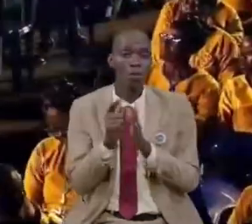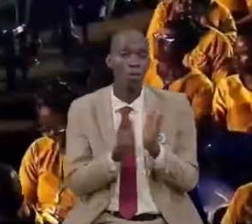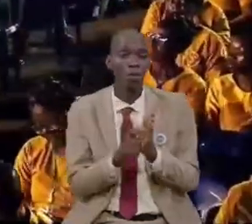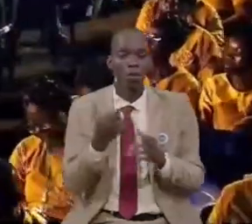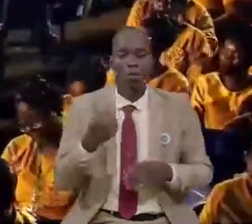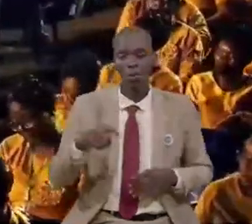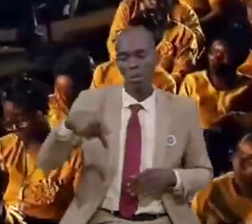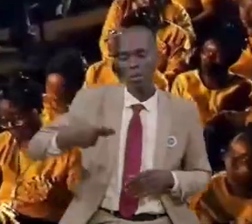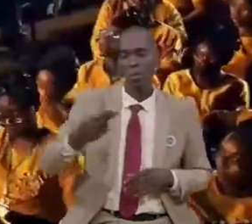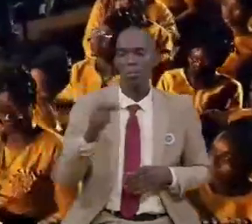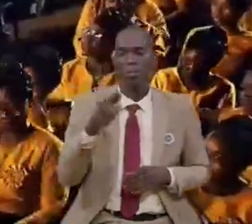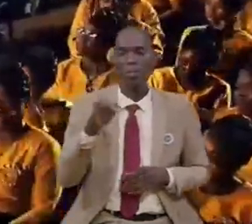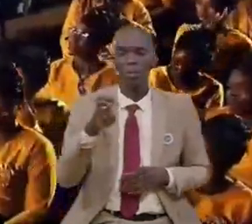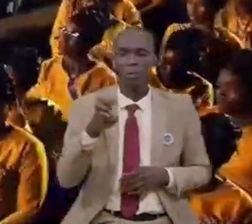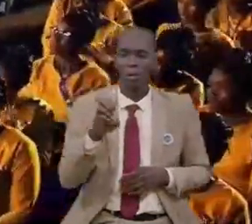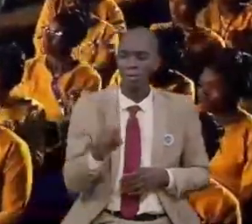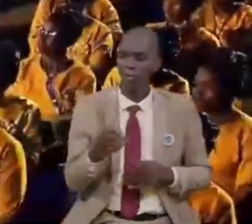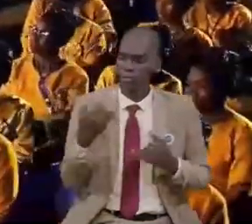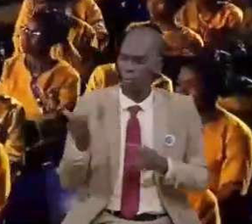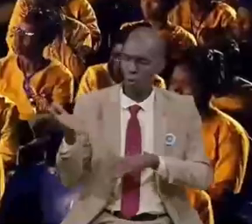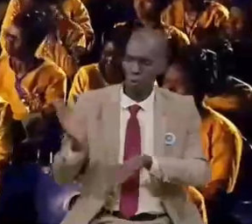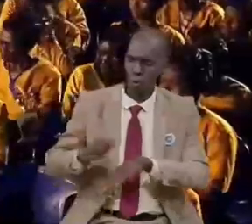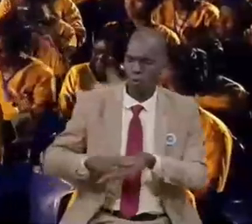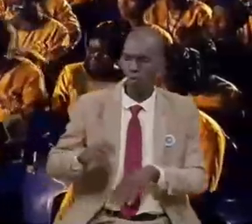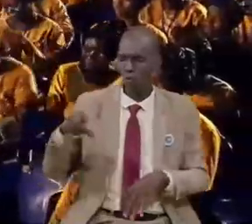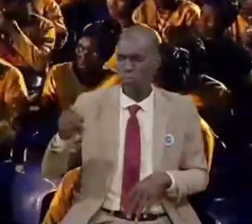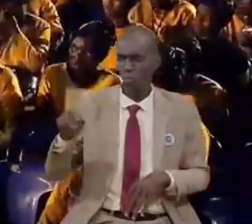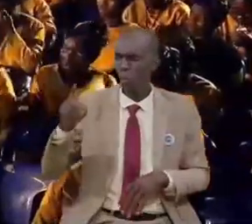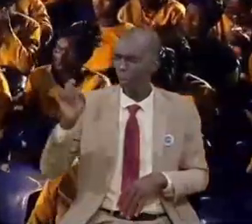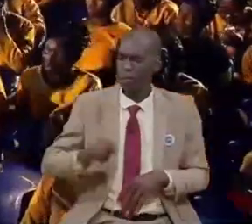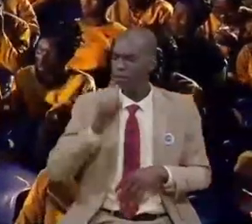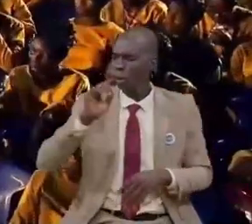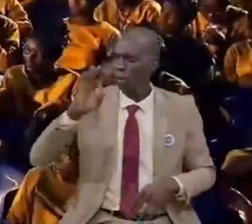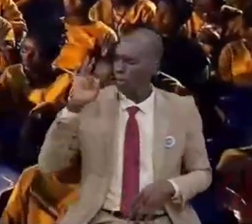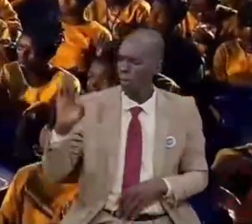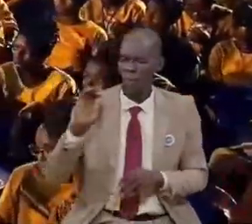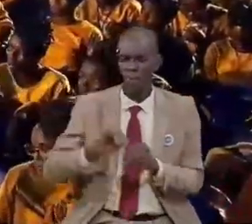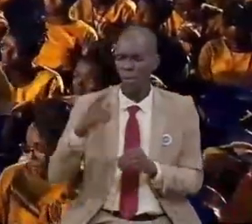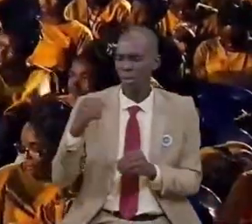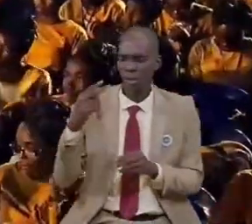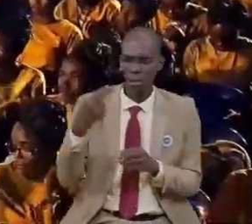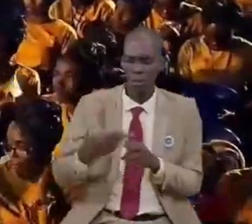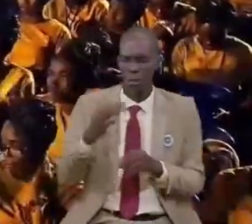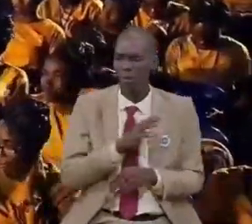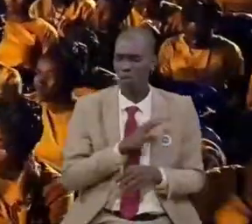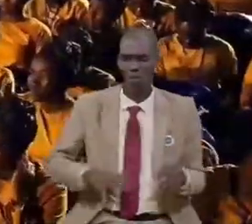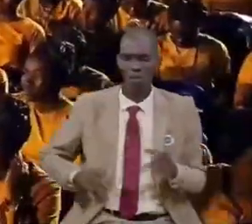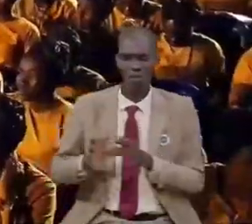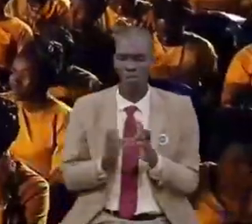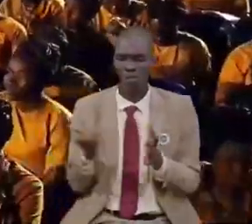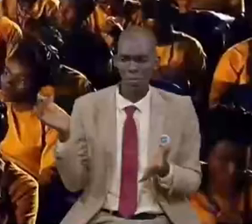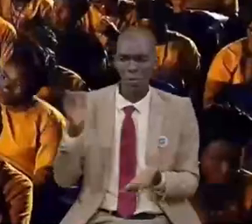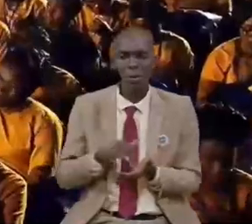en garde. Nous te disons, nous vous interdisons de ne plus mentionner ce nom islam. Et